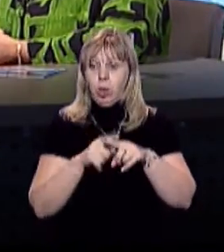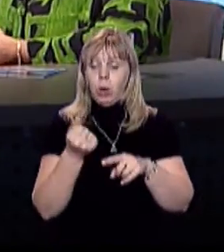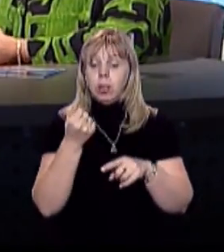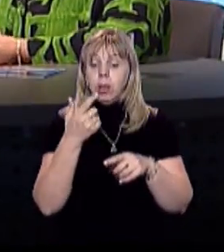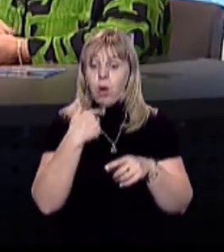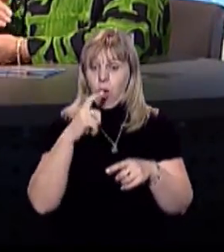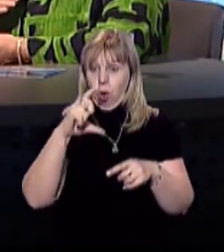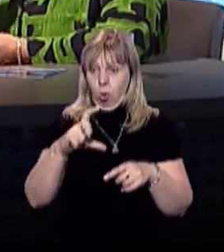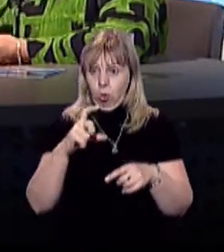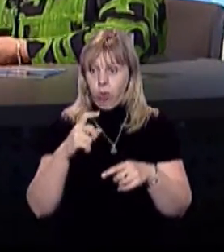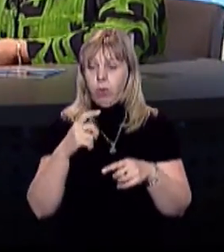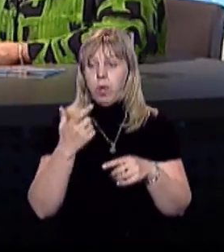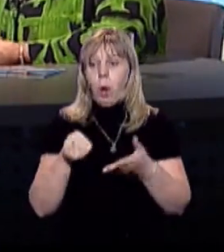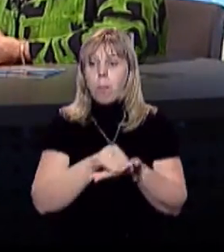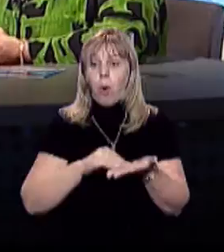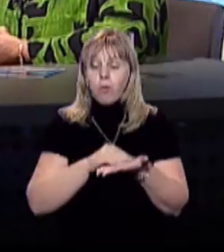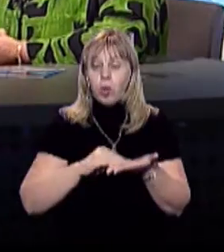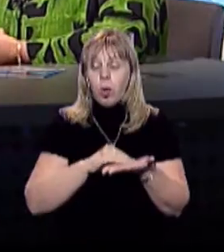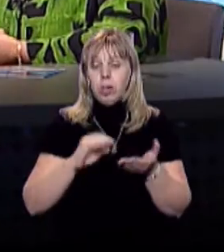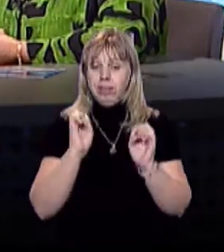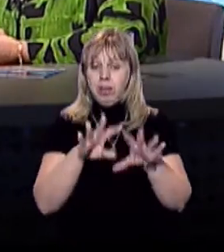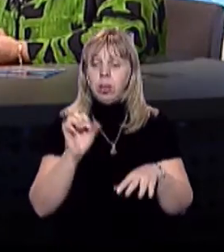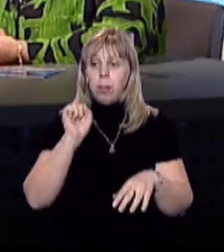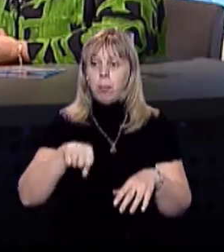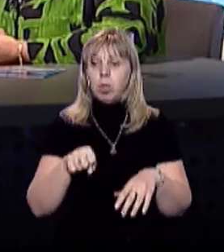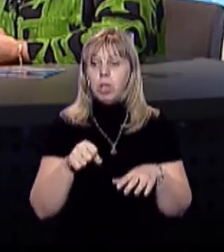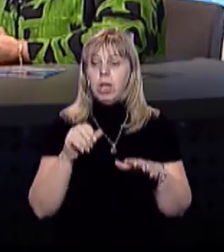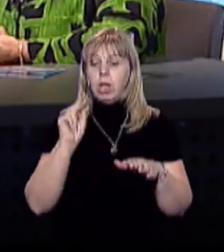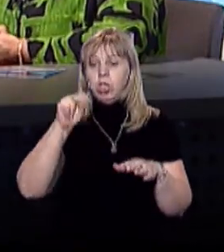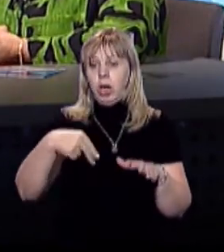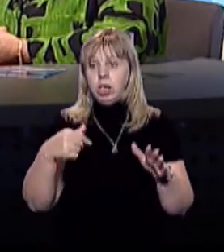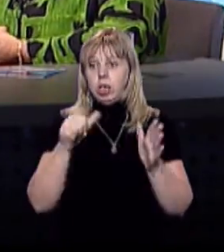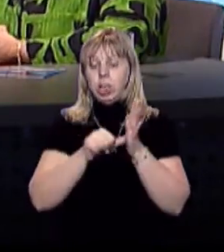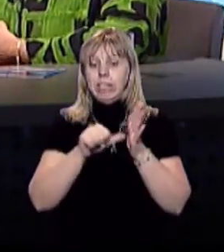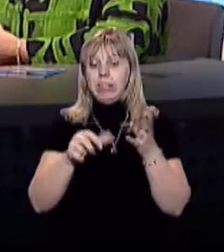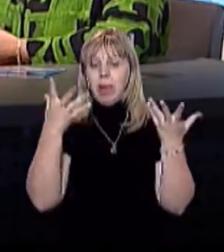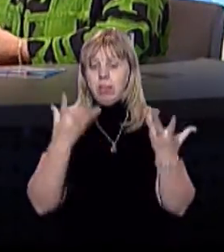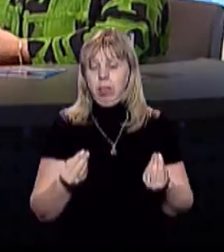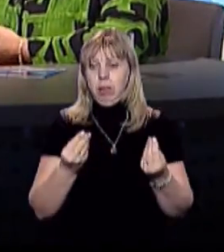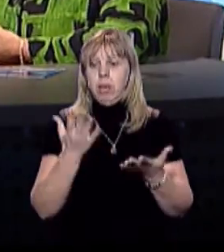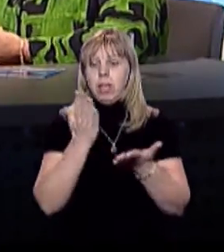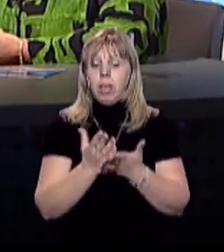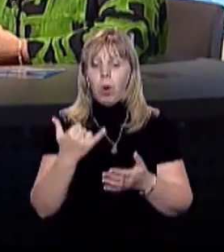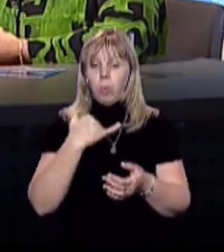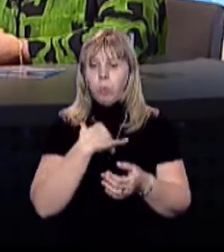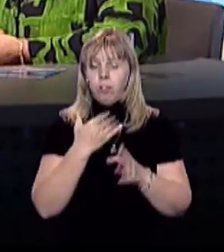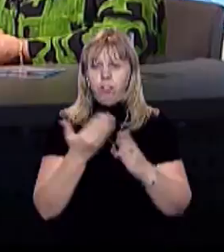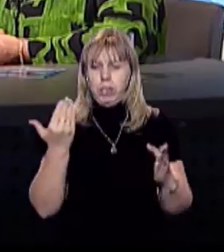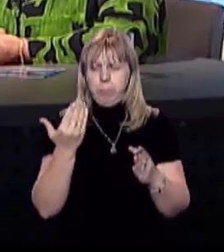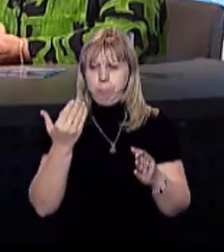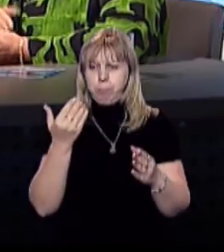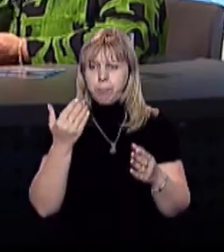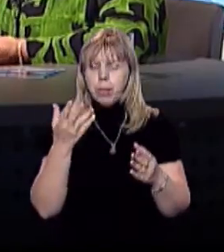кількості крові, на повторну кроводачу можна прийти не раніше, як через 60 днів. Є у нас ще вид